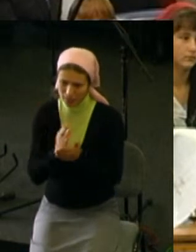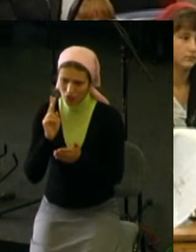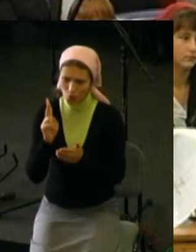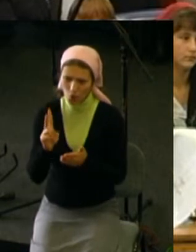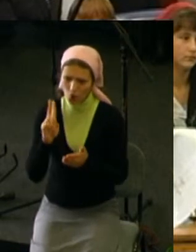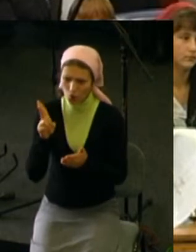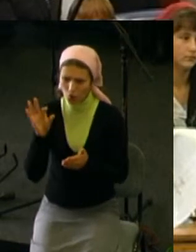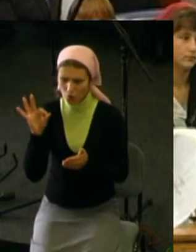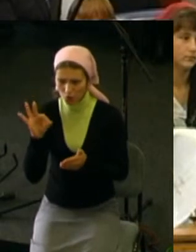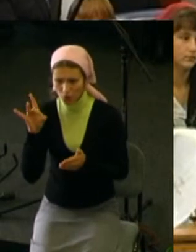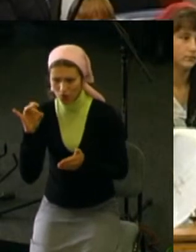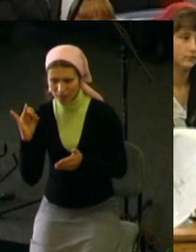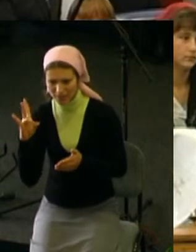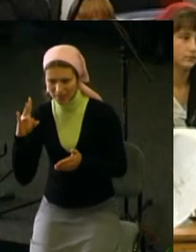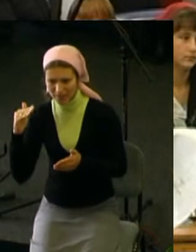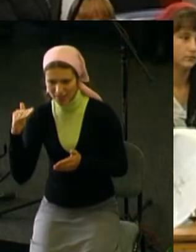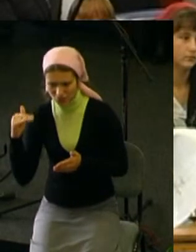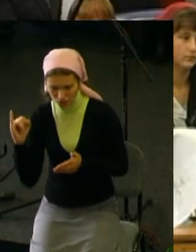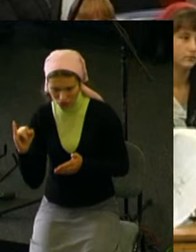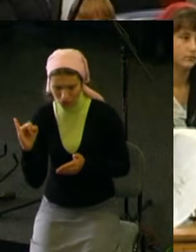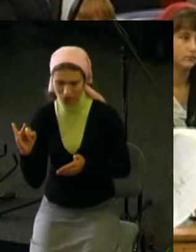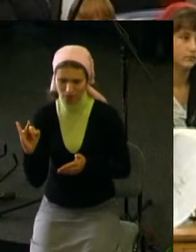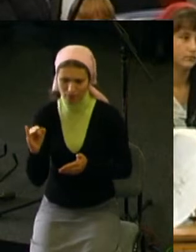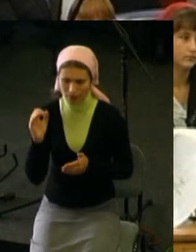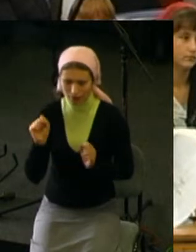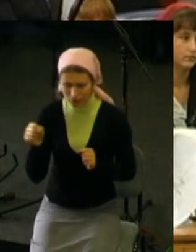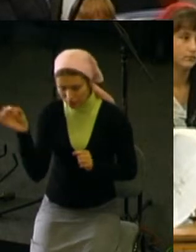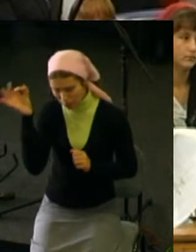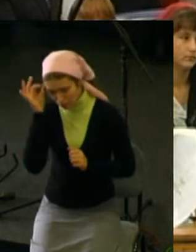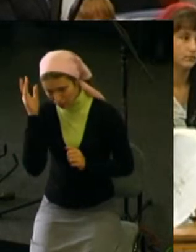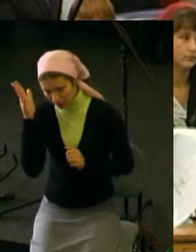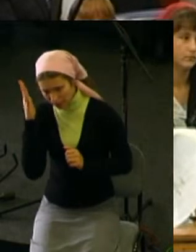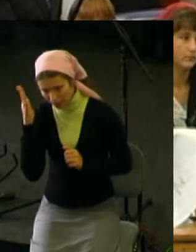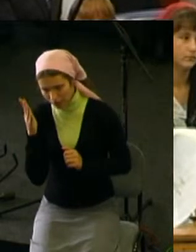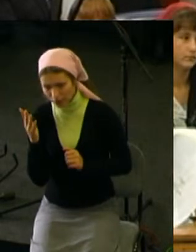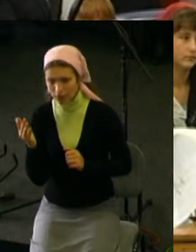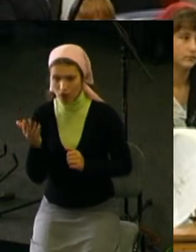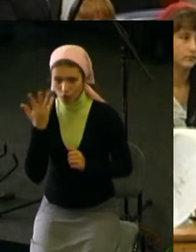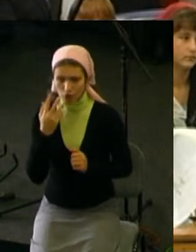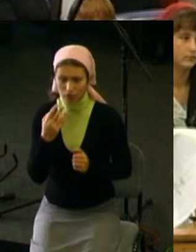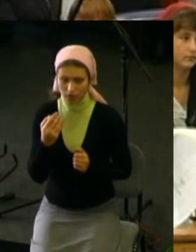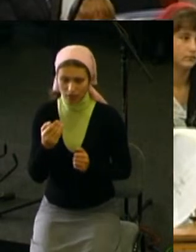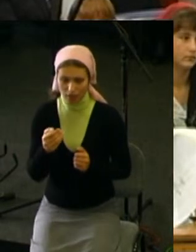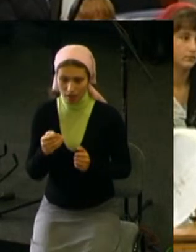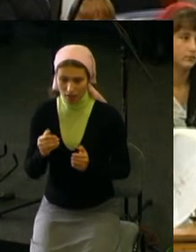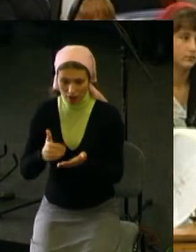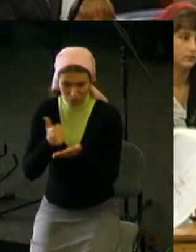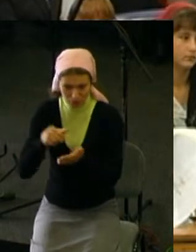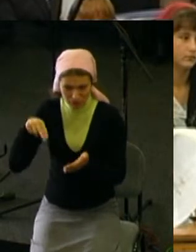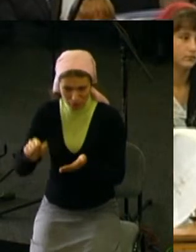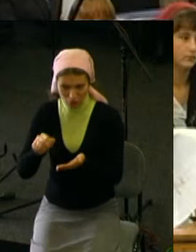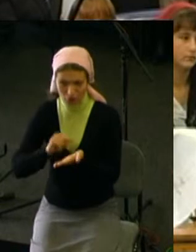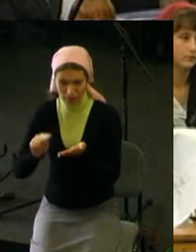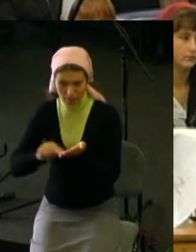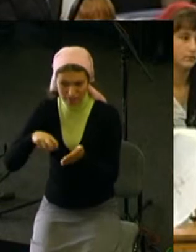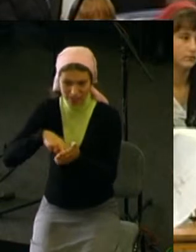в корінних можете собі уявити коли апостол Павло написав би листа і вас не було в церкві Сьогодні